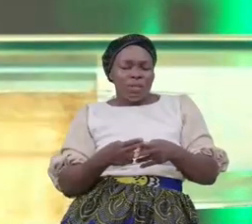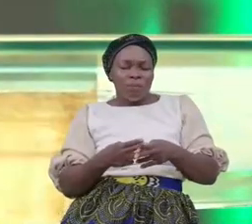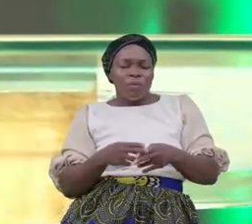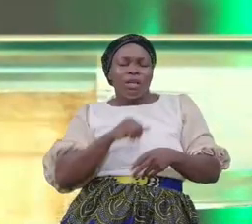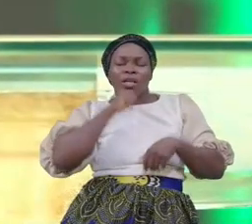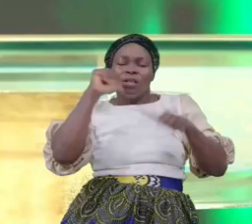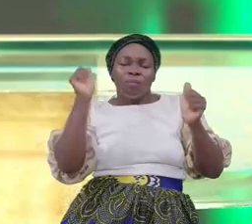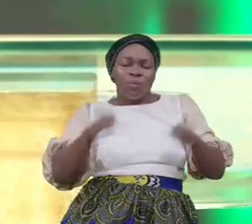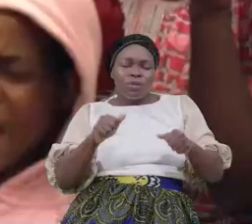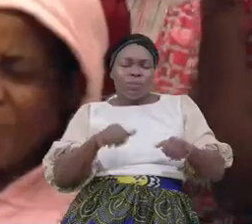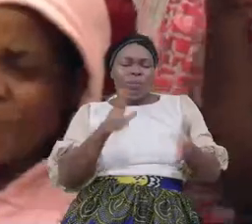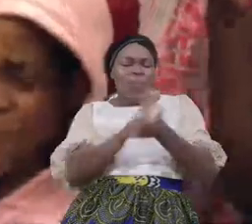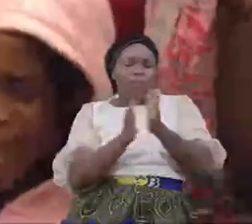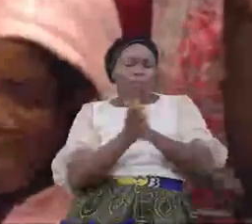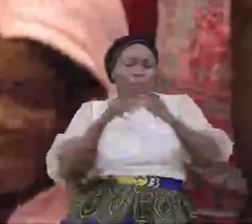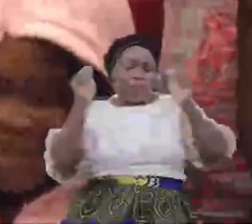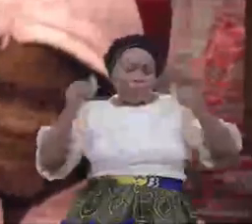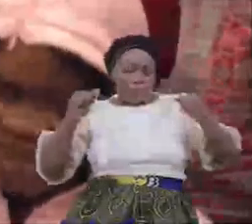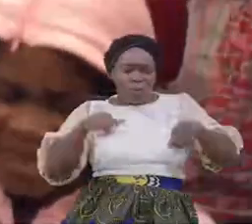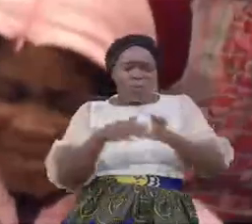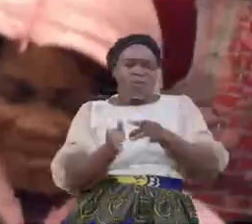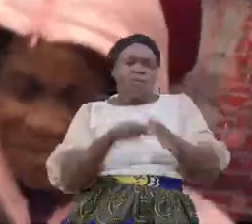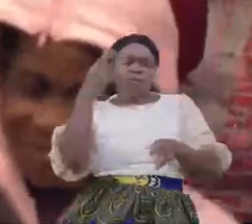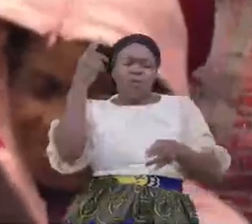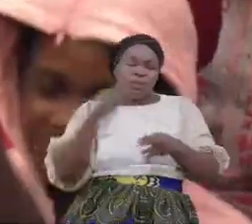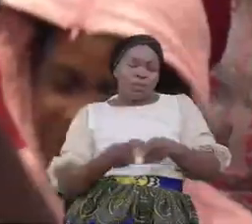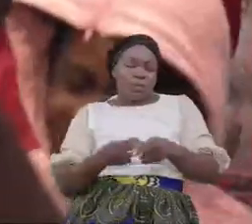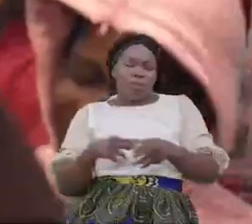L'impossibilité devient possible.